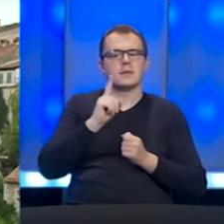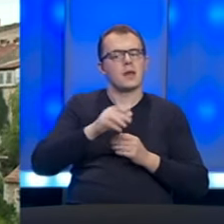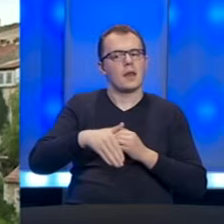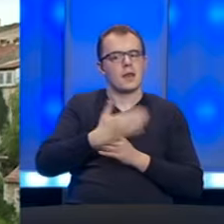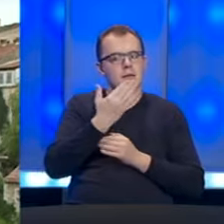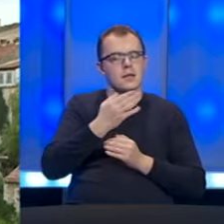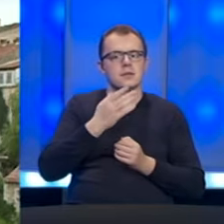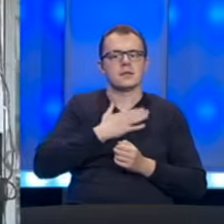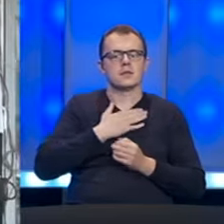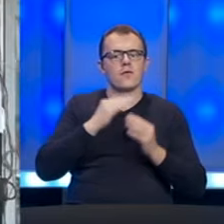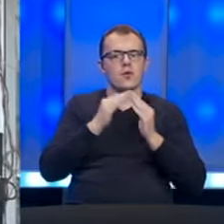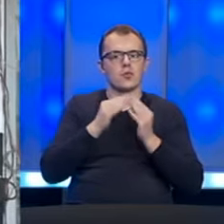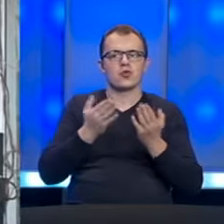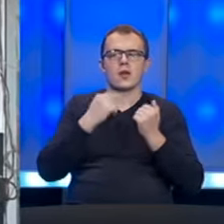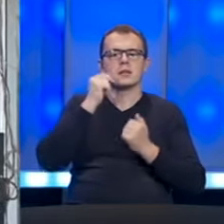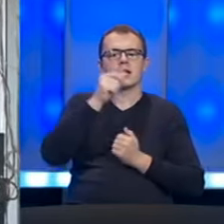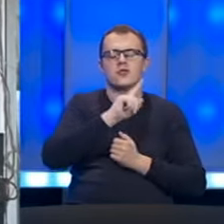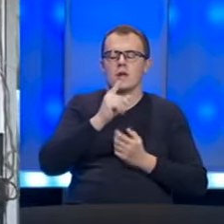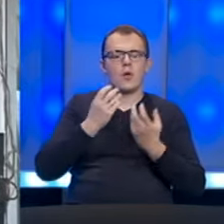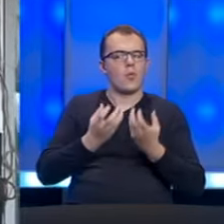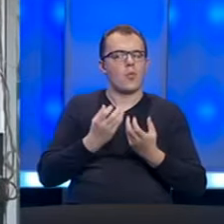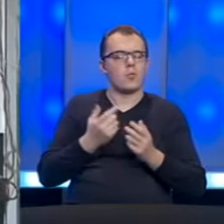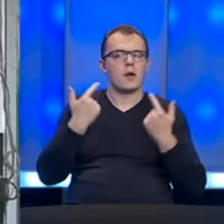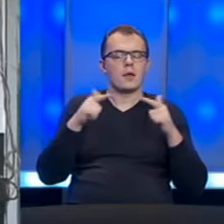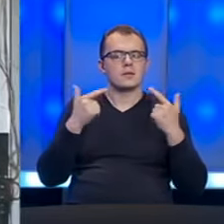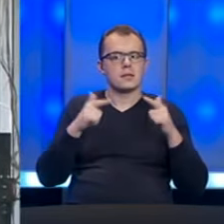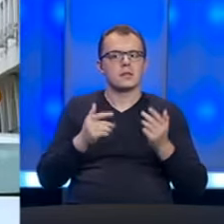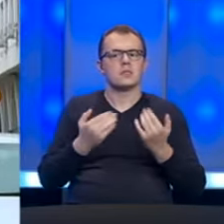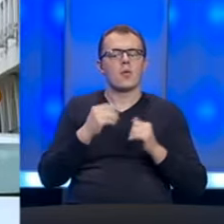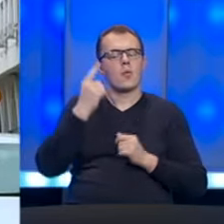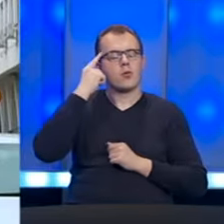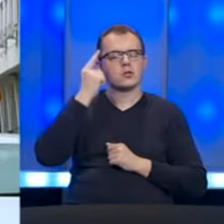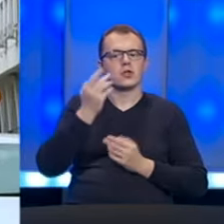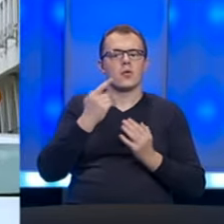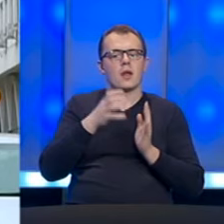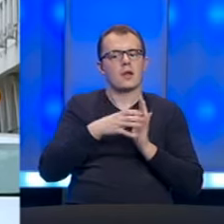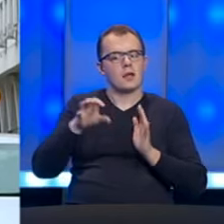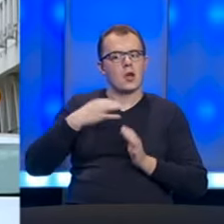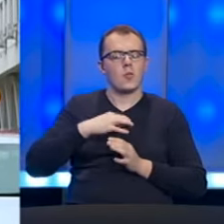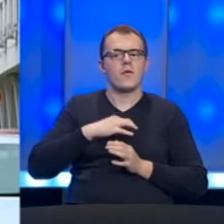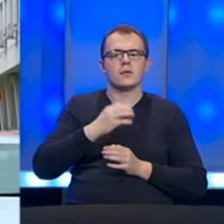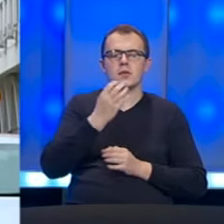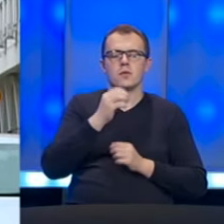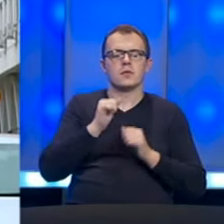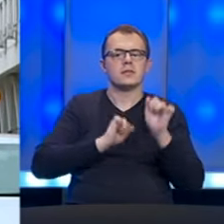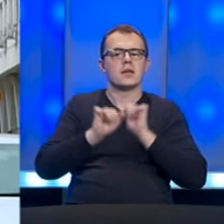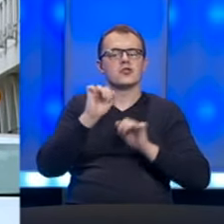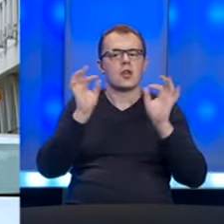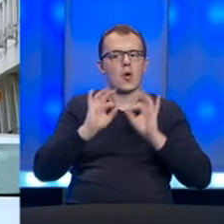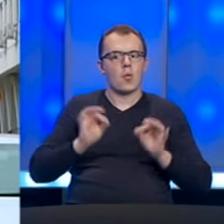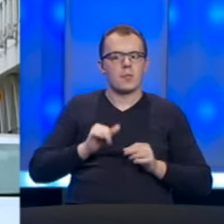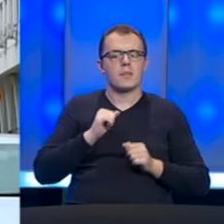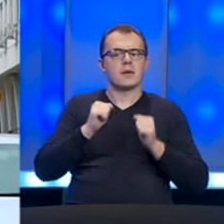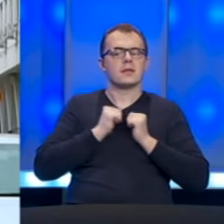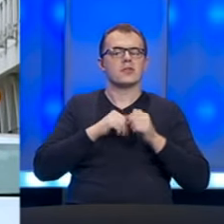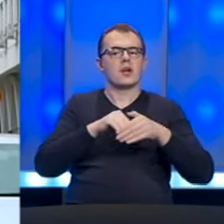i dalje iz svojih domova, da se građani ne okupljaju na izletištima, podsjećaju da je i dalje obavezno nošenje zaštitne opreme,